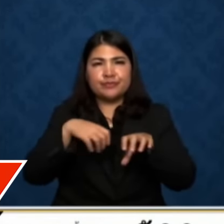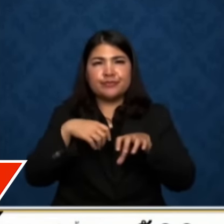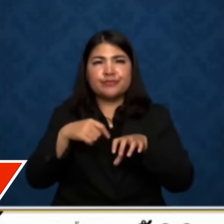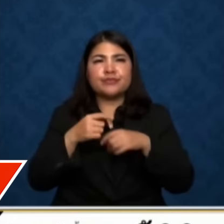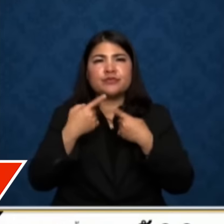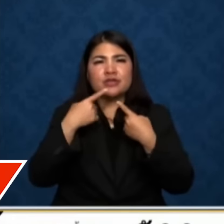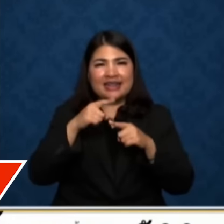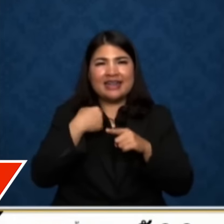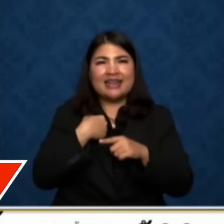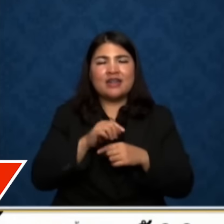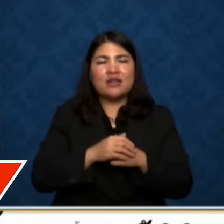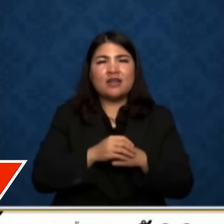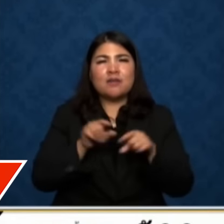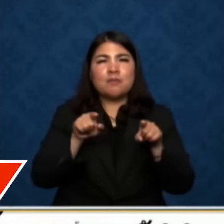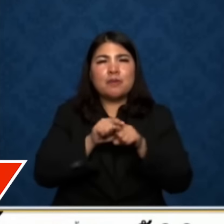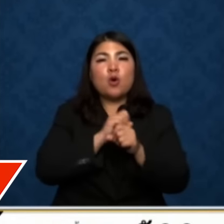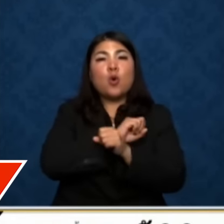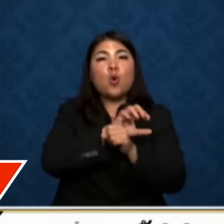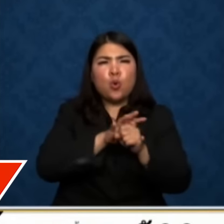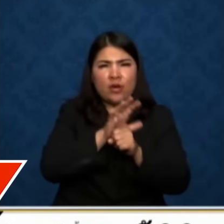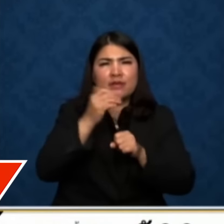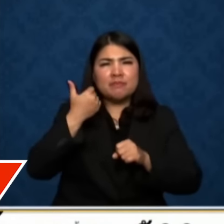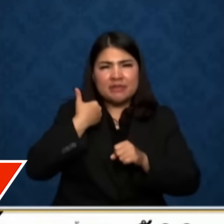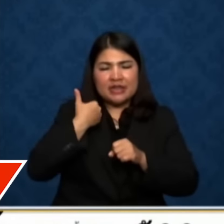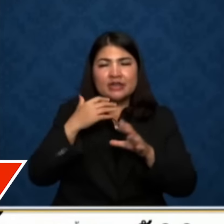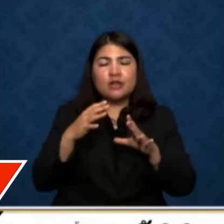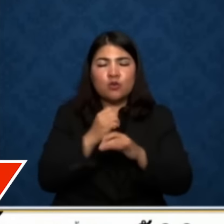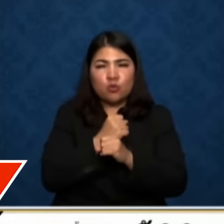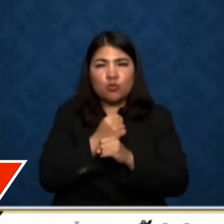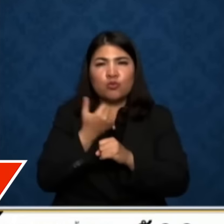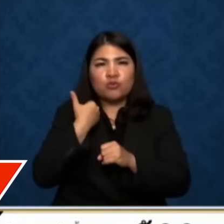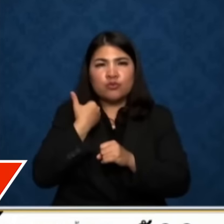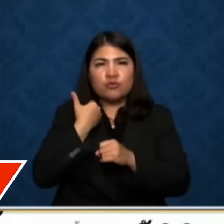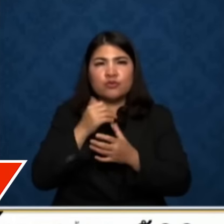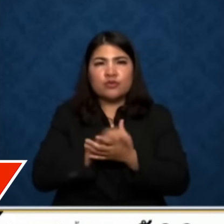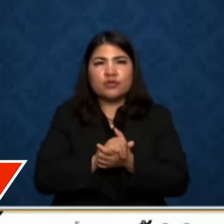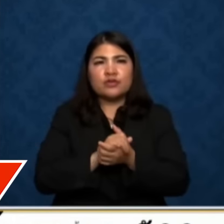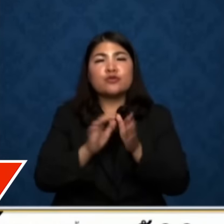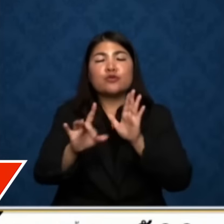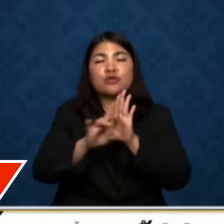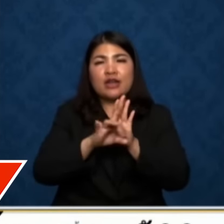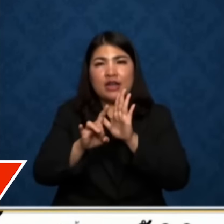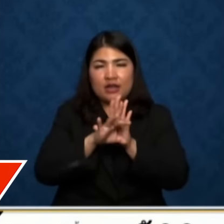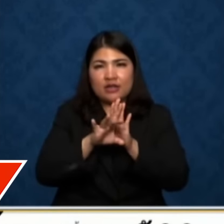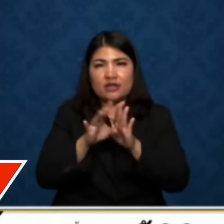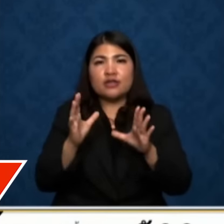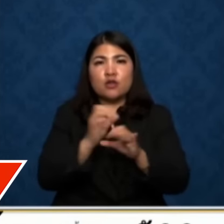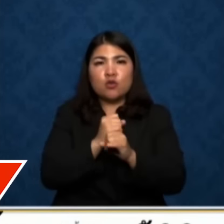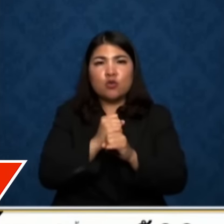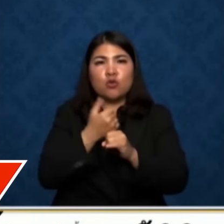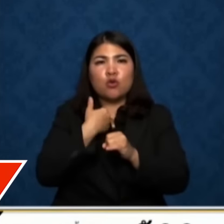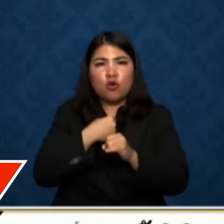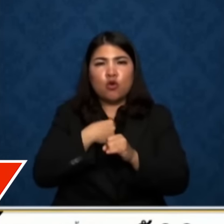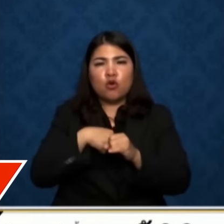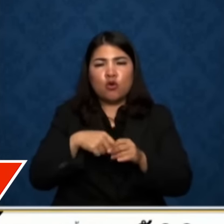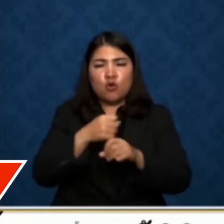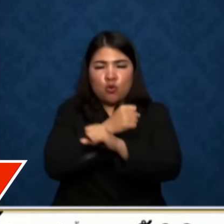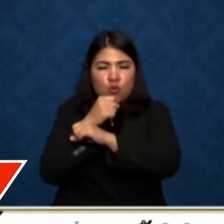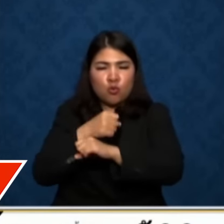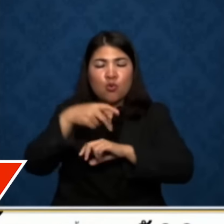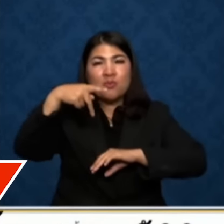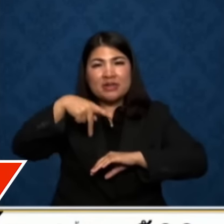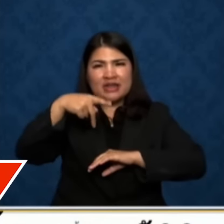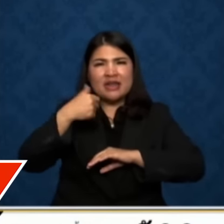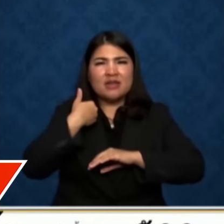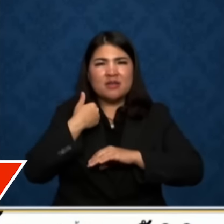ไปแต่ท่านเคยตอบว่าเป็นโควิดทีนี้สรุปนะครับเอาสรุปเอาท่านตอบครั้งนี้ครั้งสุดท้ายสรุปแล้วห้องควบคุมพิเศษเนี่ยนะครับมันเป็น